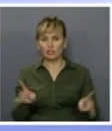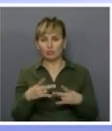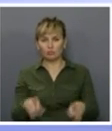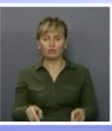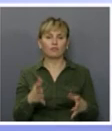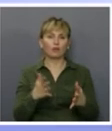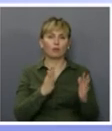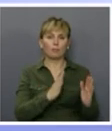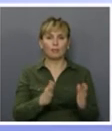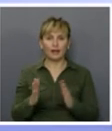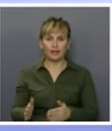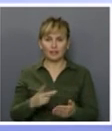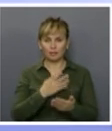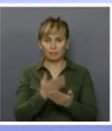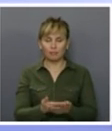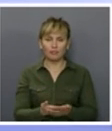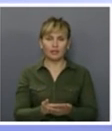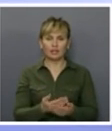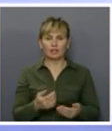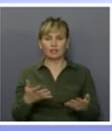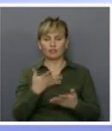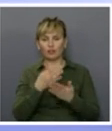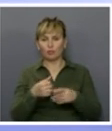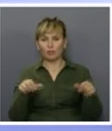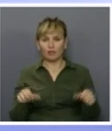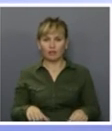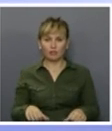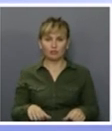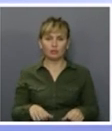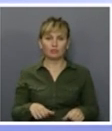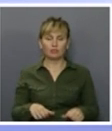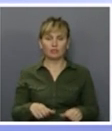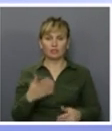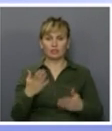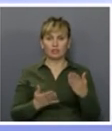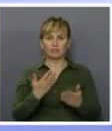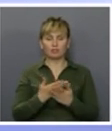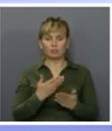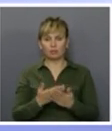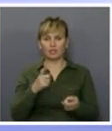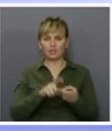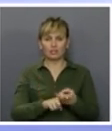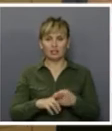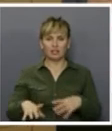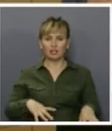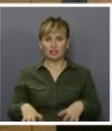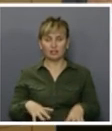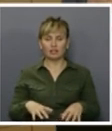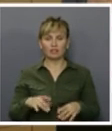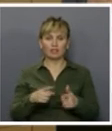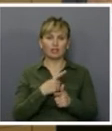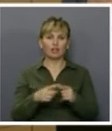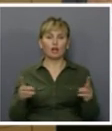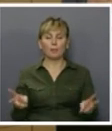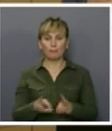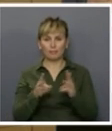каком порядке стоит доказывать или не доказывать там свою правоту. То есть, если, допустим, касаться вот рынка АДЭМ, допустим, или пожаров вот,